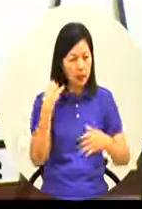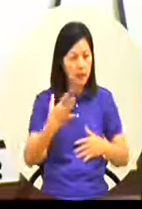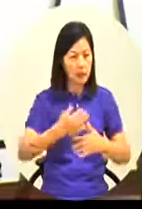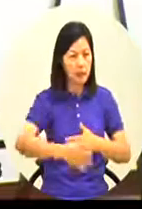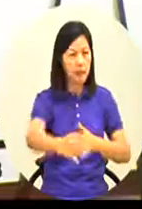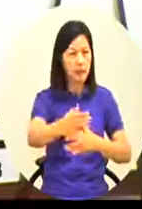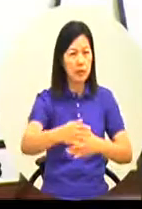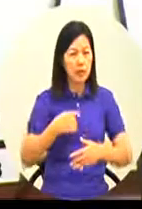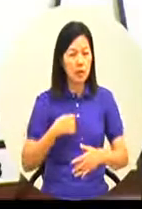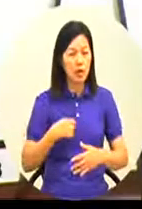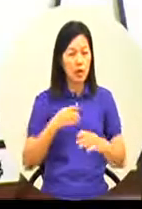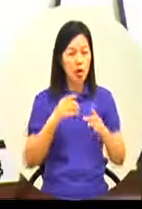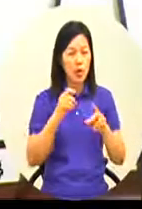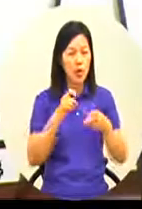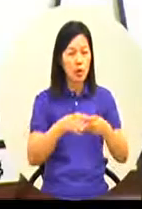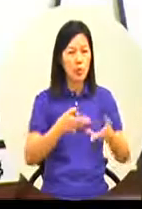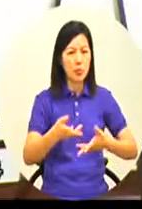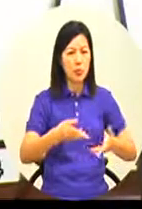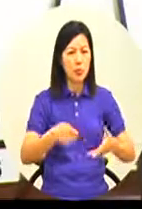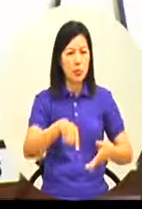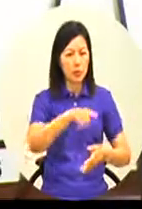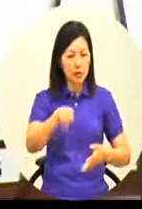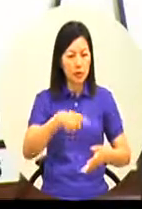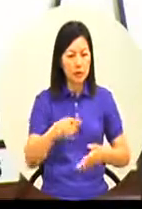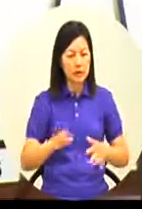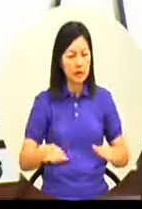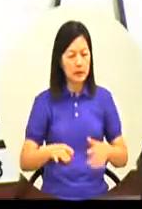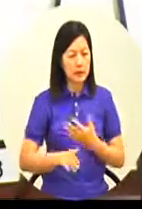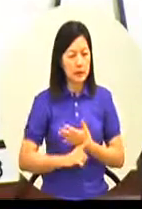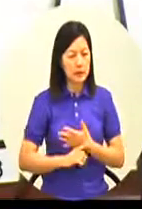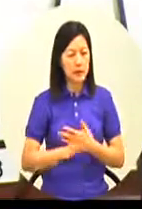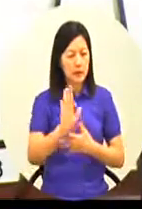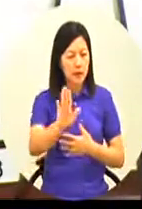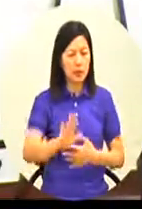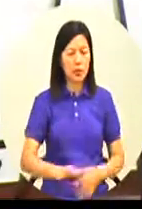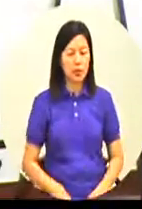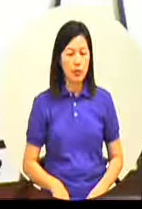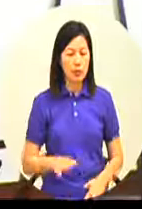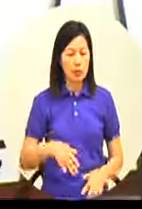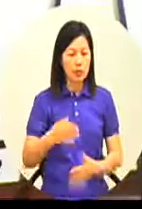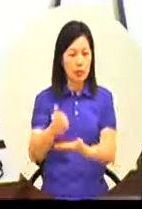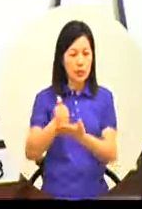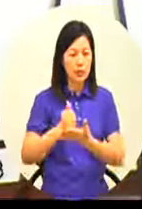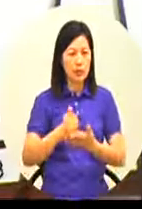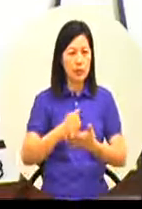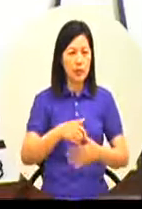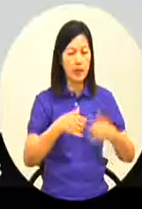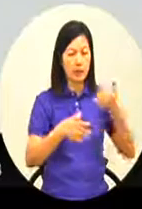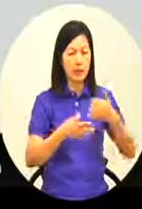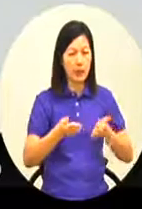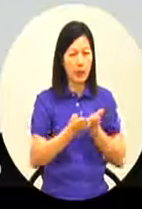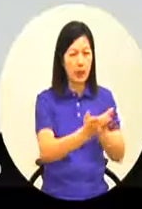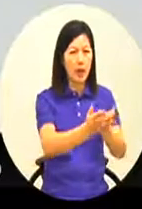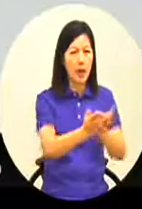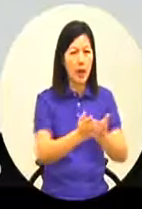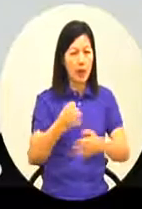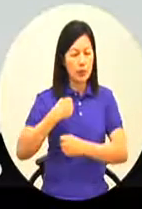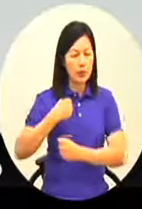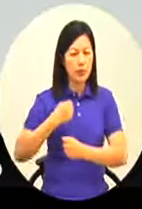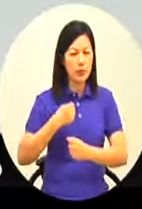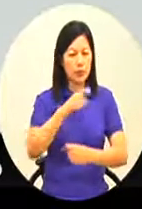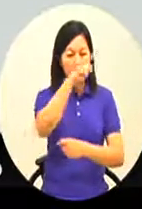常的焦急，就是我们在4月份的时候在刘世芳委员来邀请海军司令部，那时候刘世芳委员他